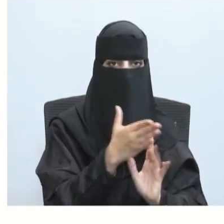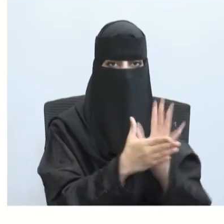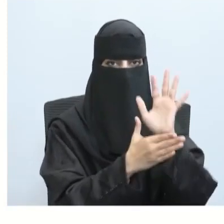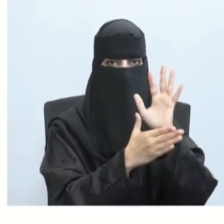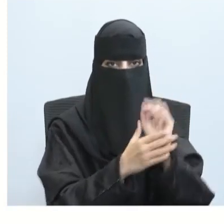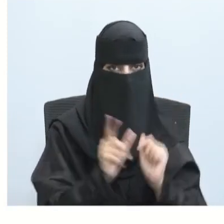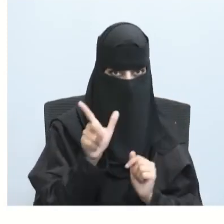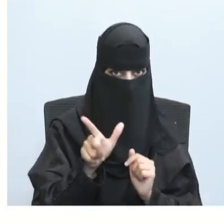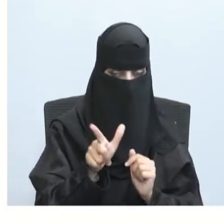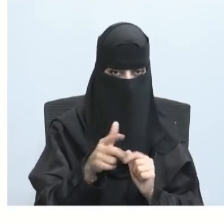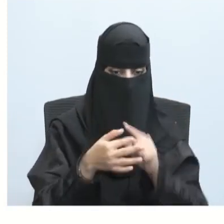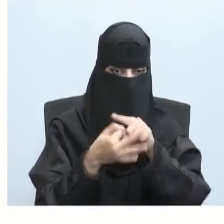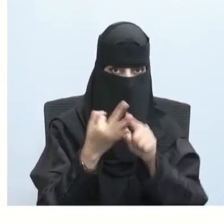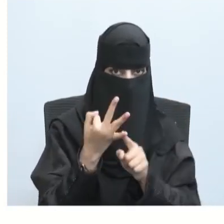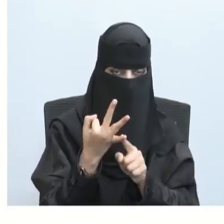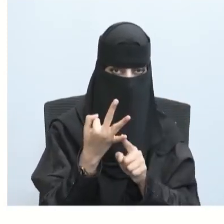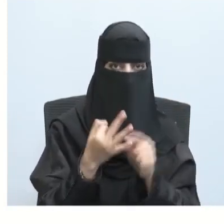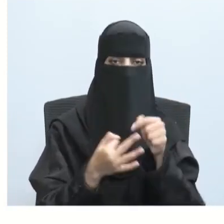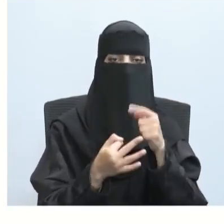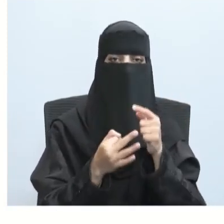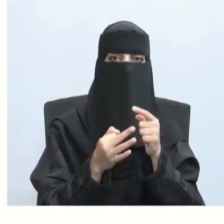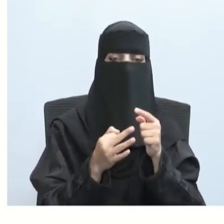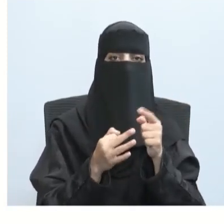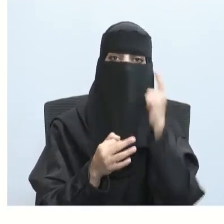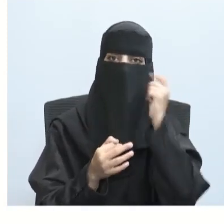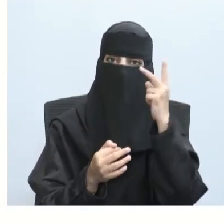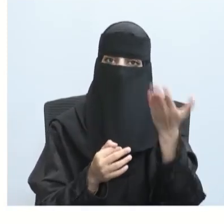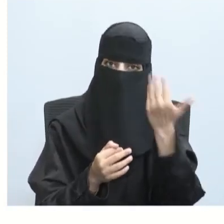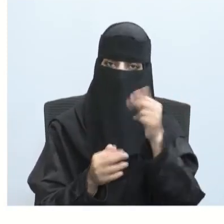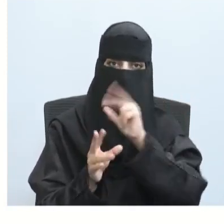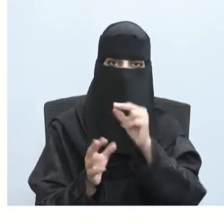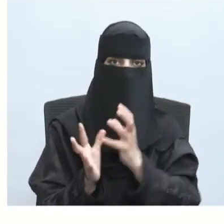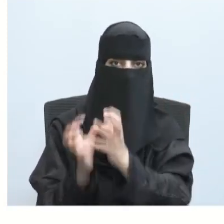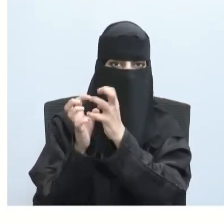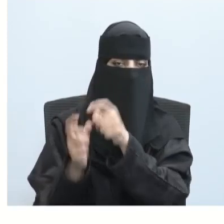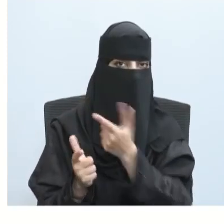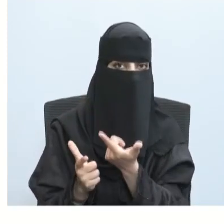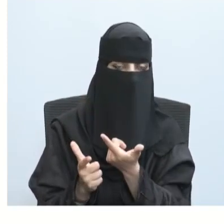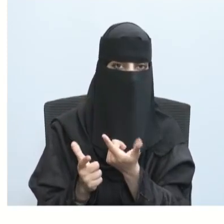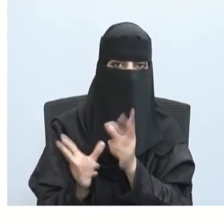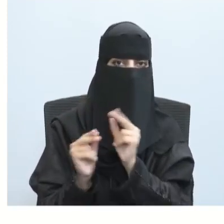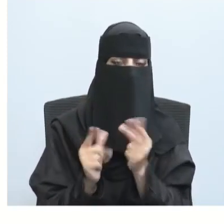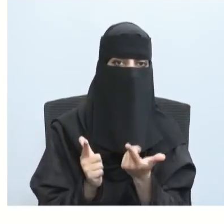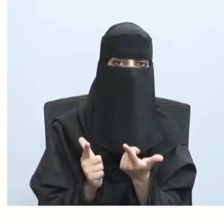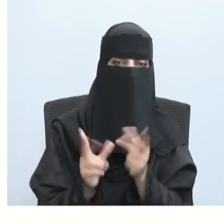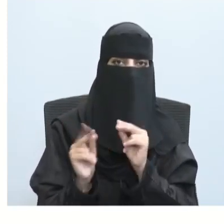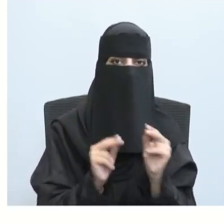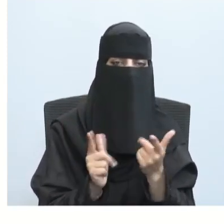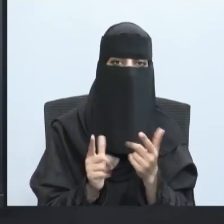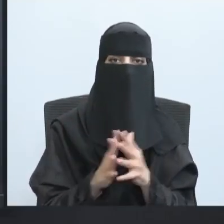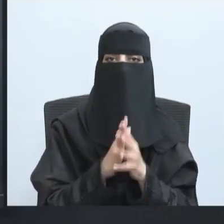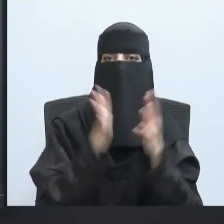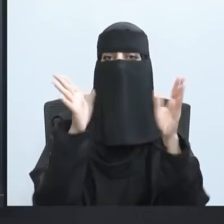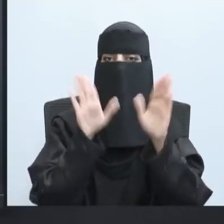الغازيه اعطي مثالا للحاله الصلبه احسنت اذا الحاله الصلبه لها